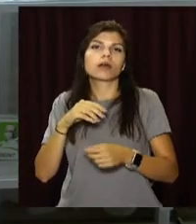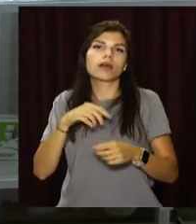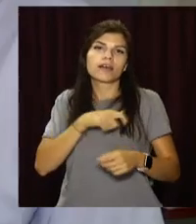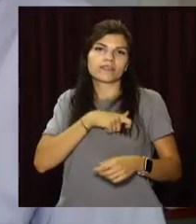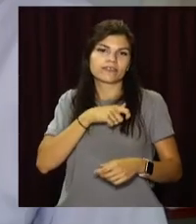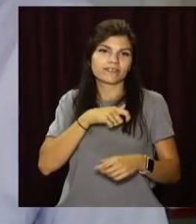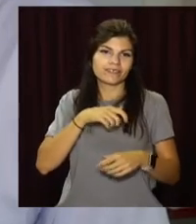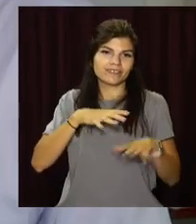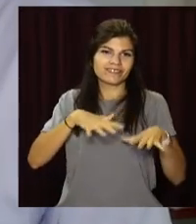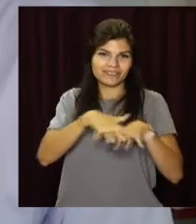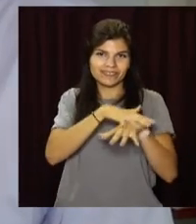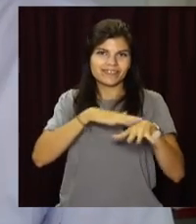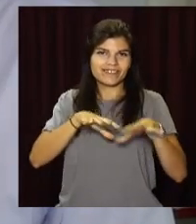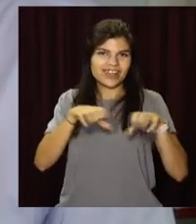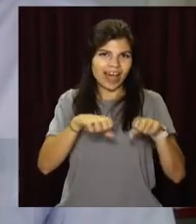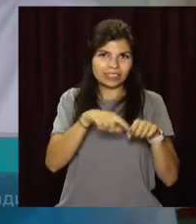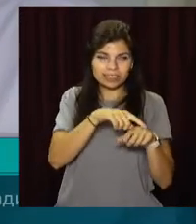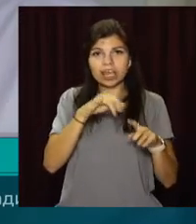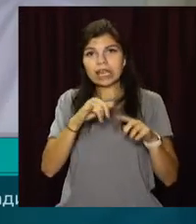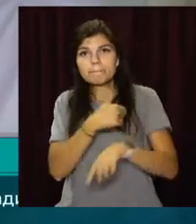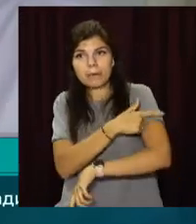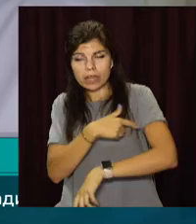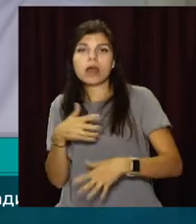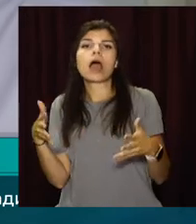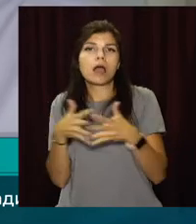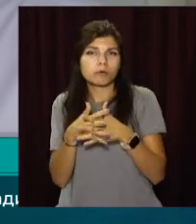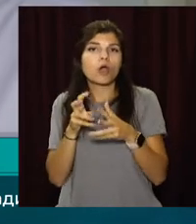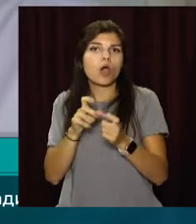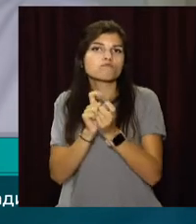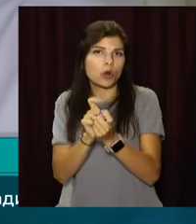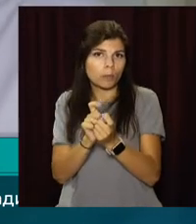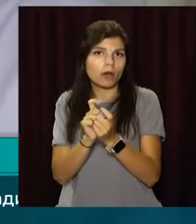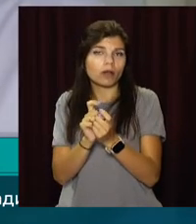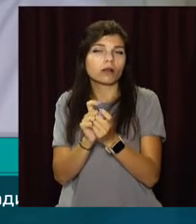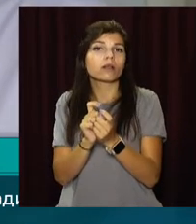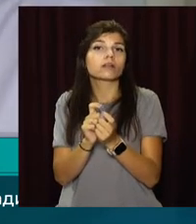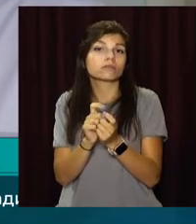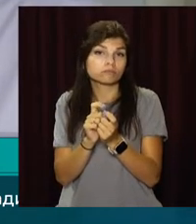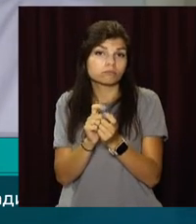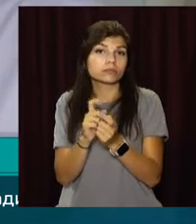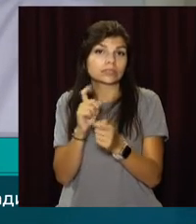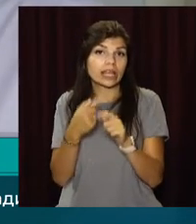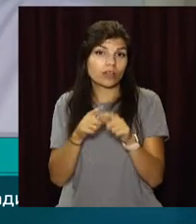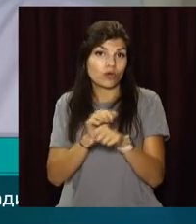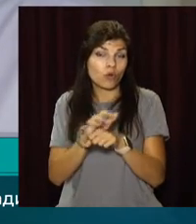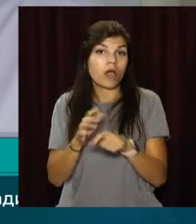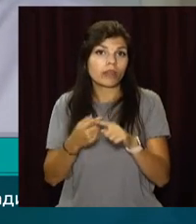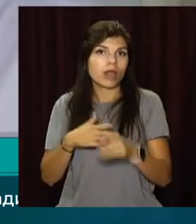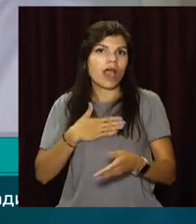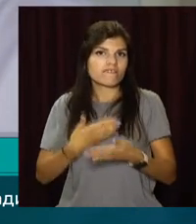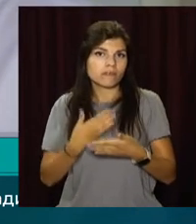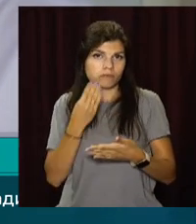та медиків. Це все-таки доказує те, що той метод боротьби з коронавірусом, який ми зараз використовуємо, він